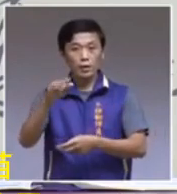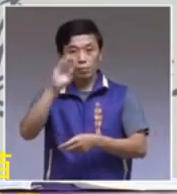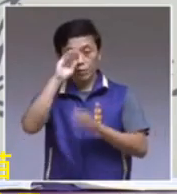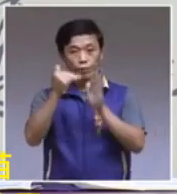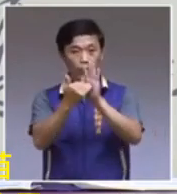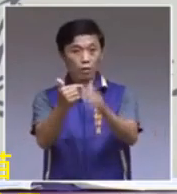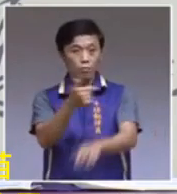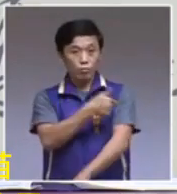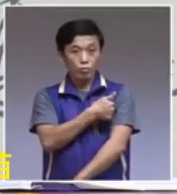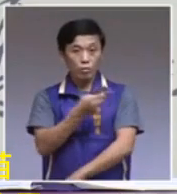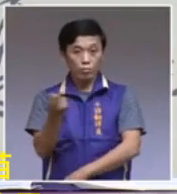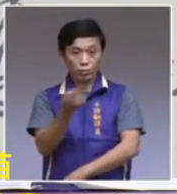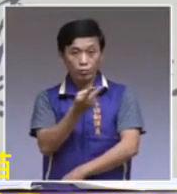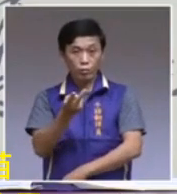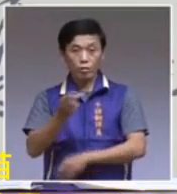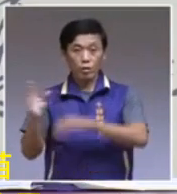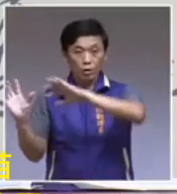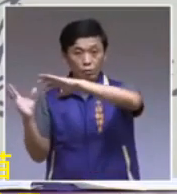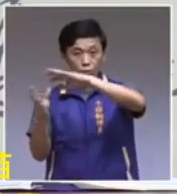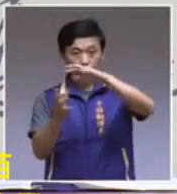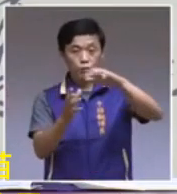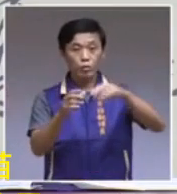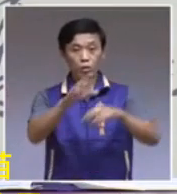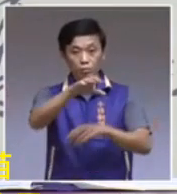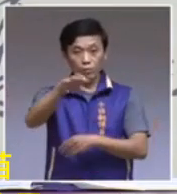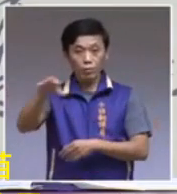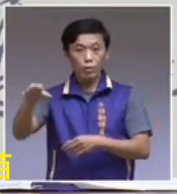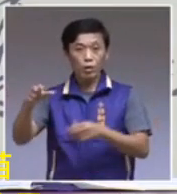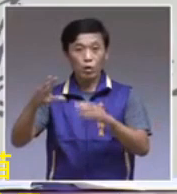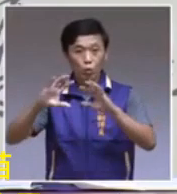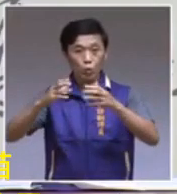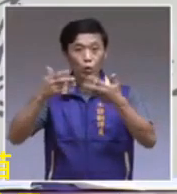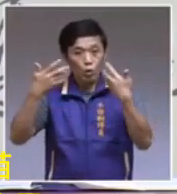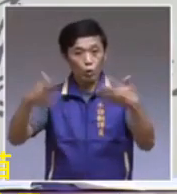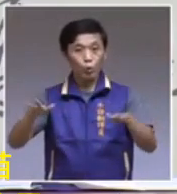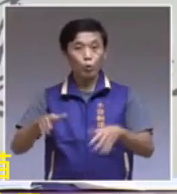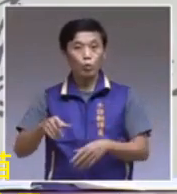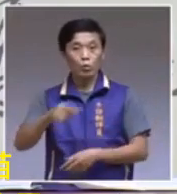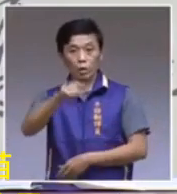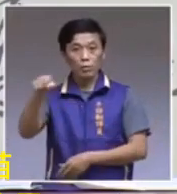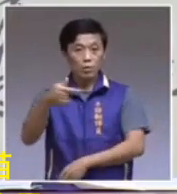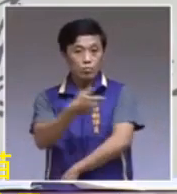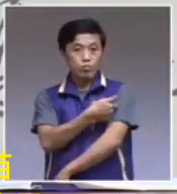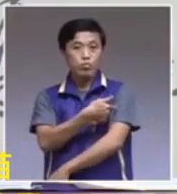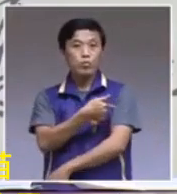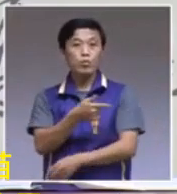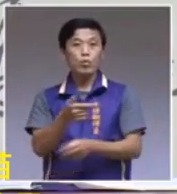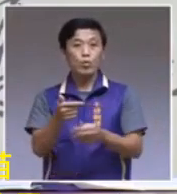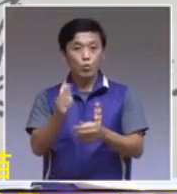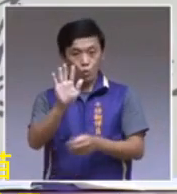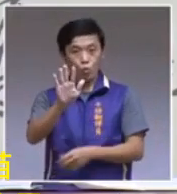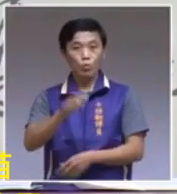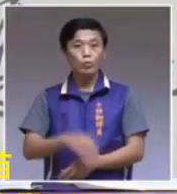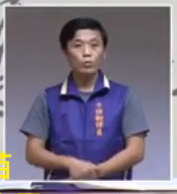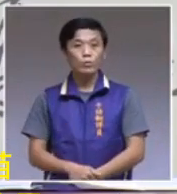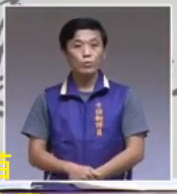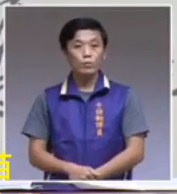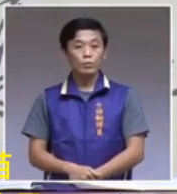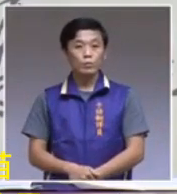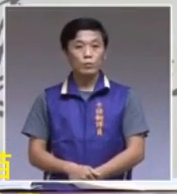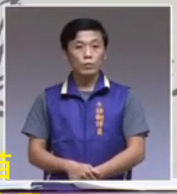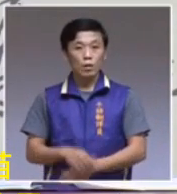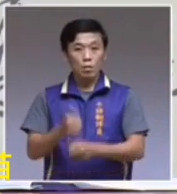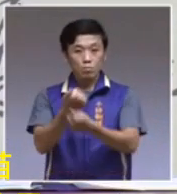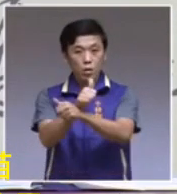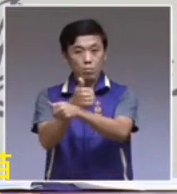际都已经有非常多的国家都已经施打，也累积很多的这个经